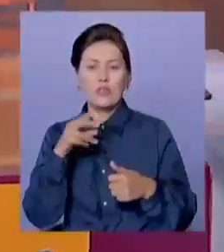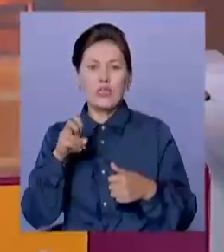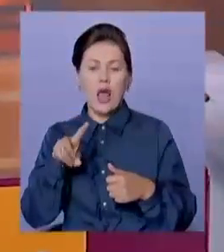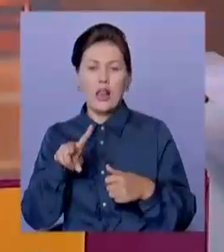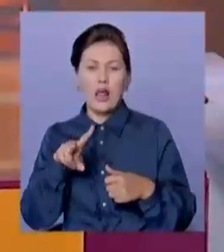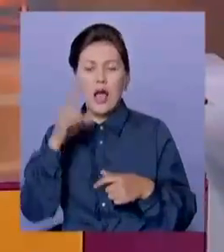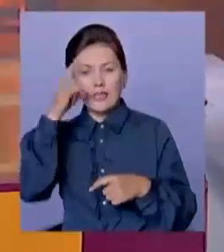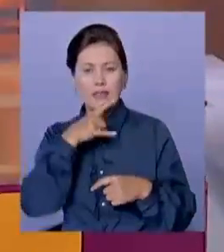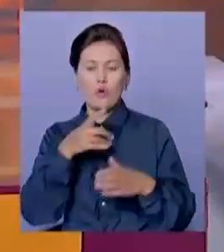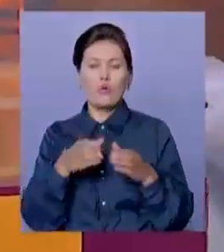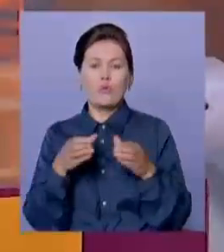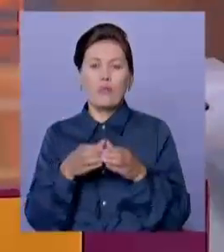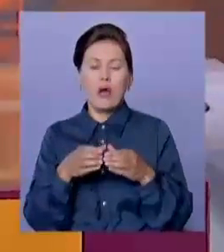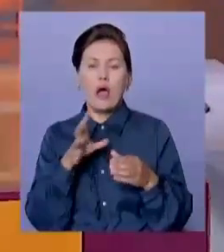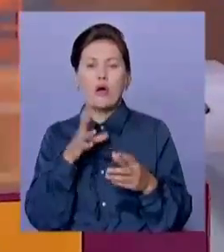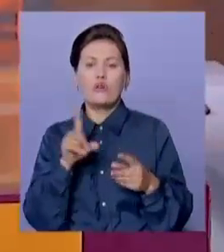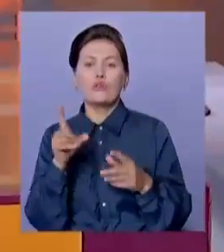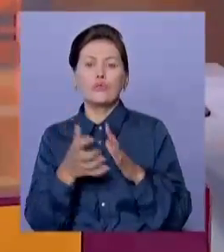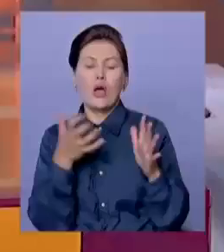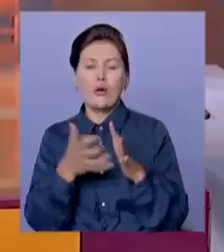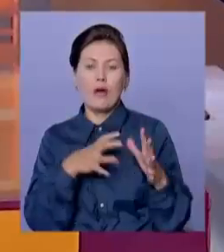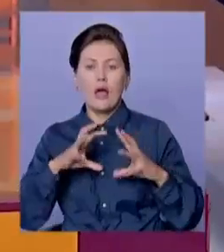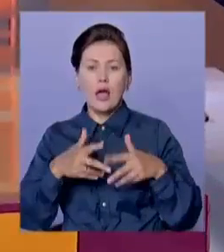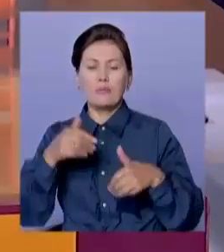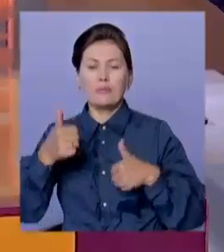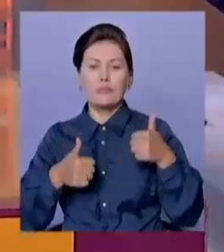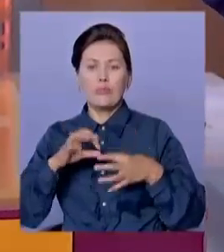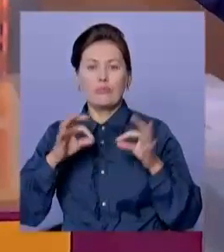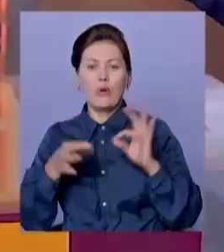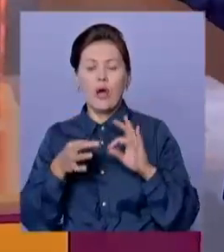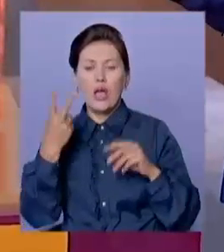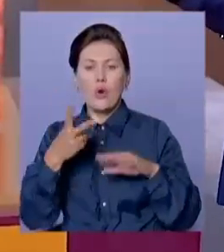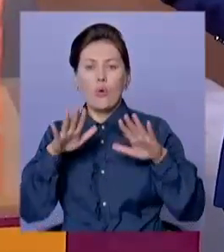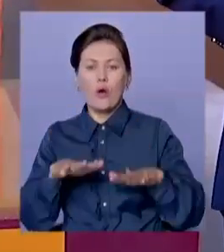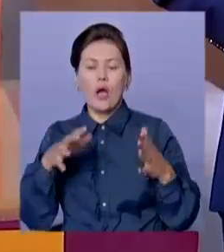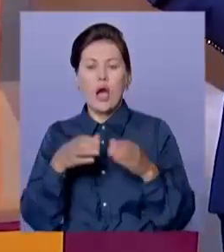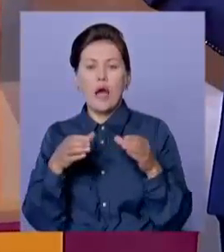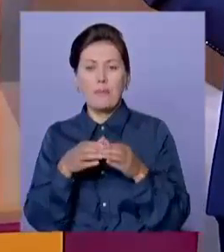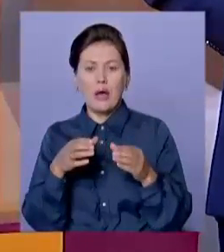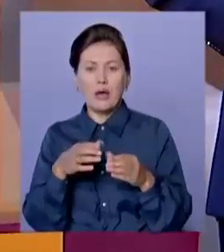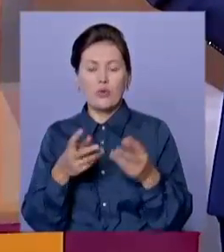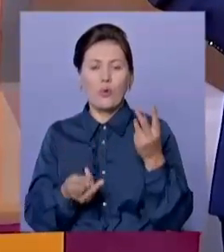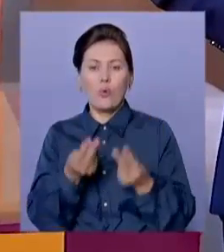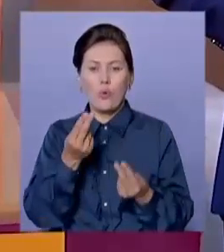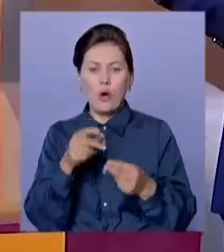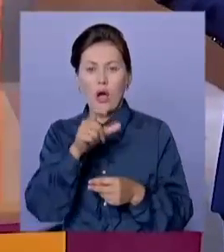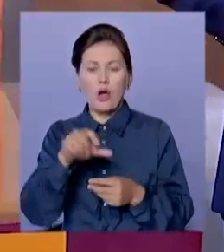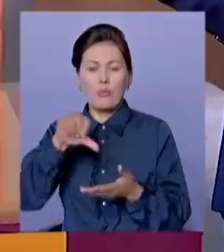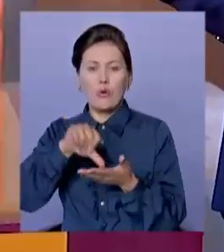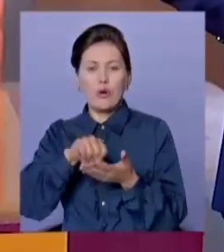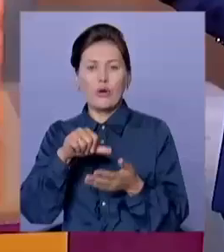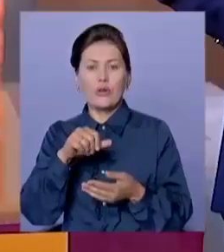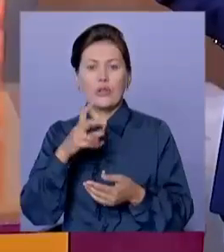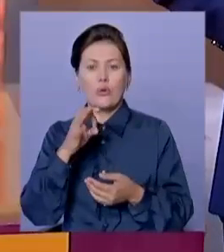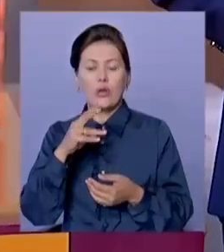ұтылған Қазақстан құрамасына не жетіспеді? Әлем чемпионатында екінші орын алған команданың ойыншылары. Дәурен